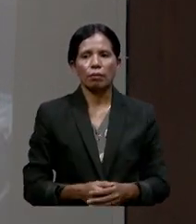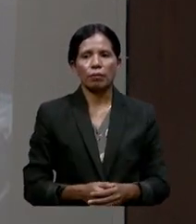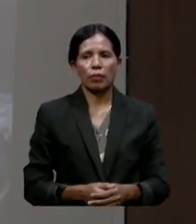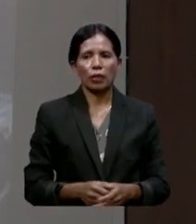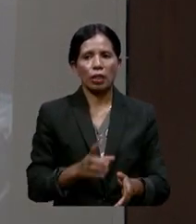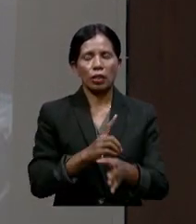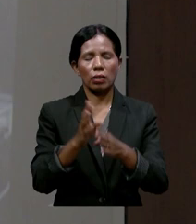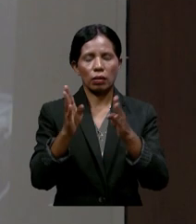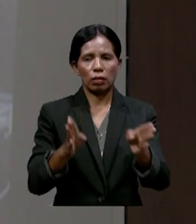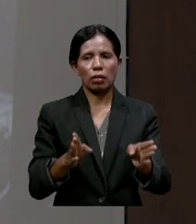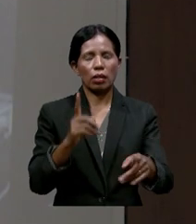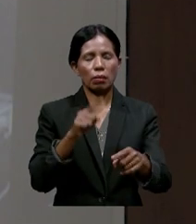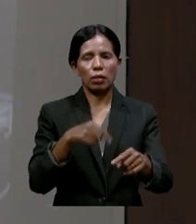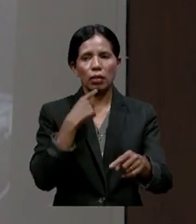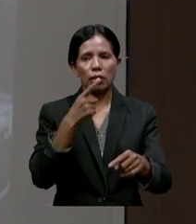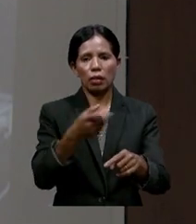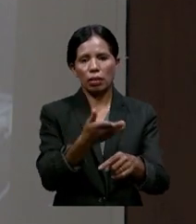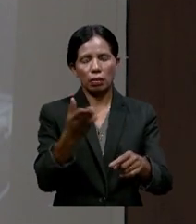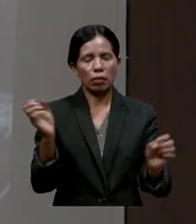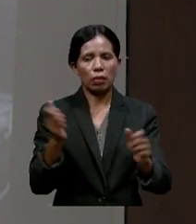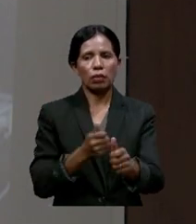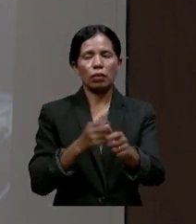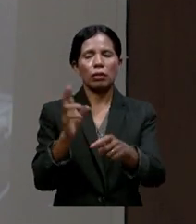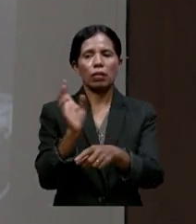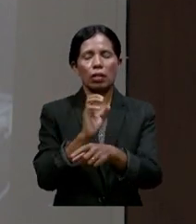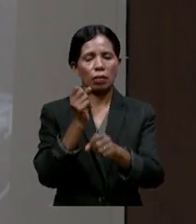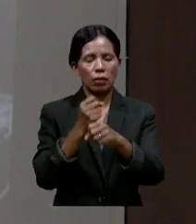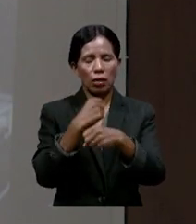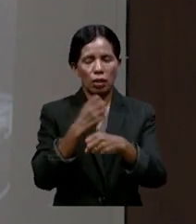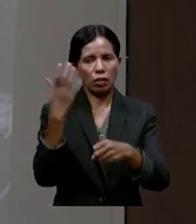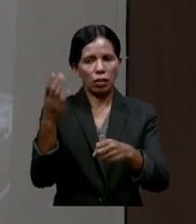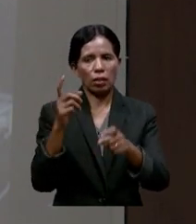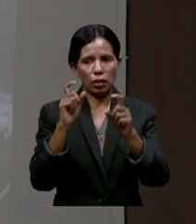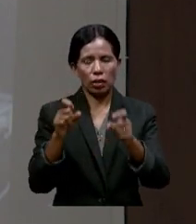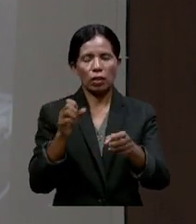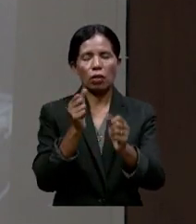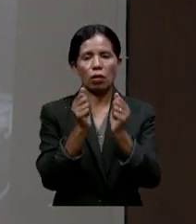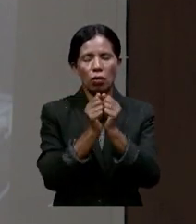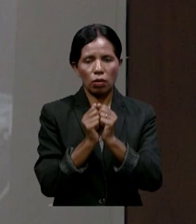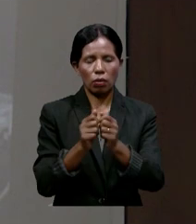Diretor la bele turma ya tuma ya tete di imila imila kumpirin neba imila bele halo ida neba. Thank you ho surat.